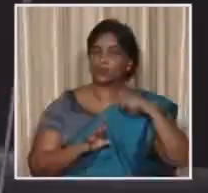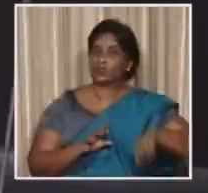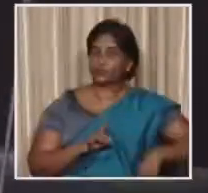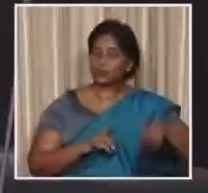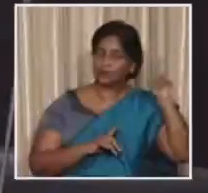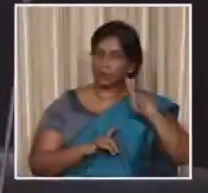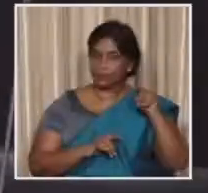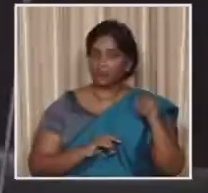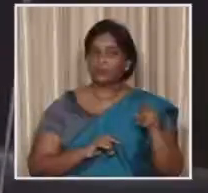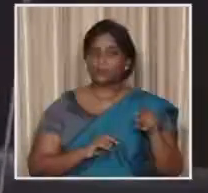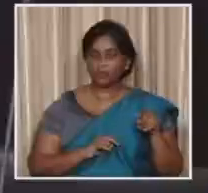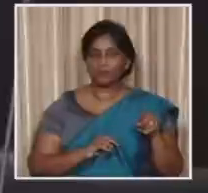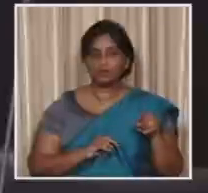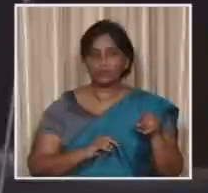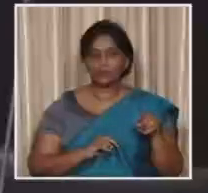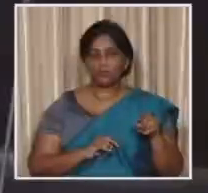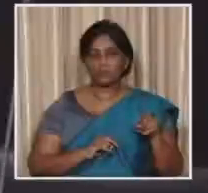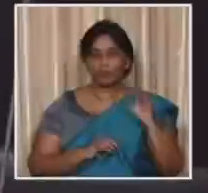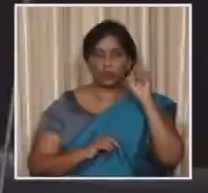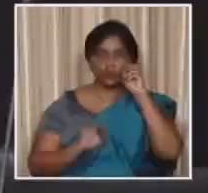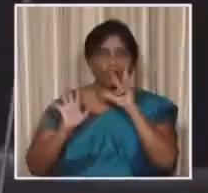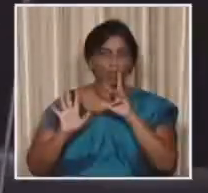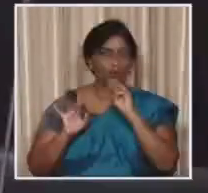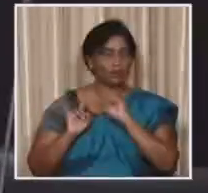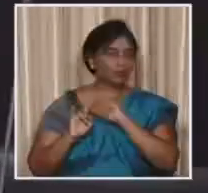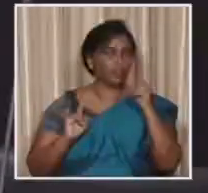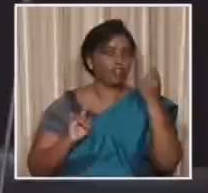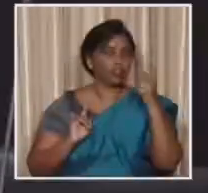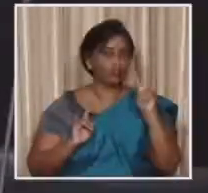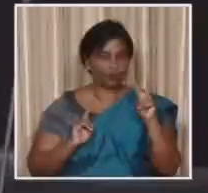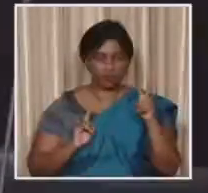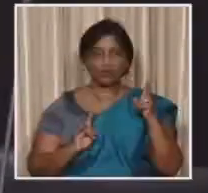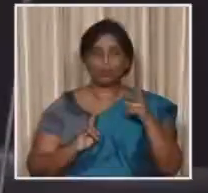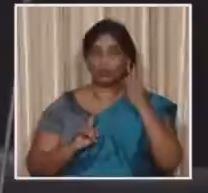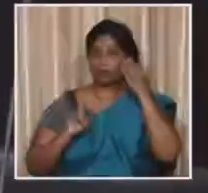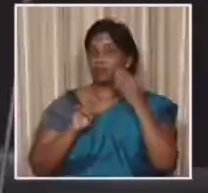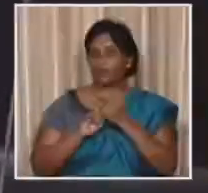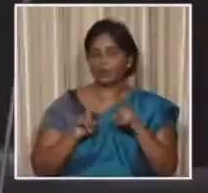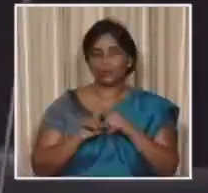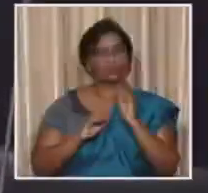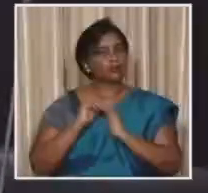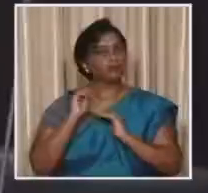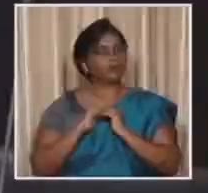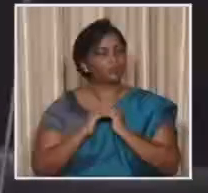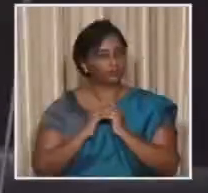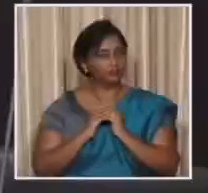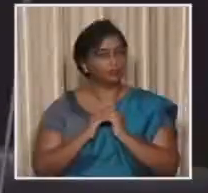සෙනසුරාදා දිනයකම පෙරවරු 8යි 30 සිට 12 දක්වාද මෙම විෂය සමගාමී ක්‍රියාකාරකම්